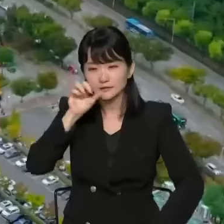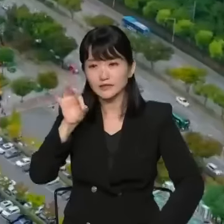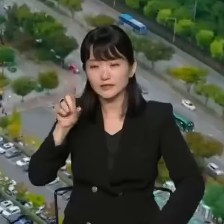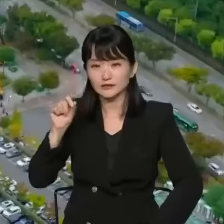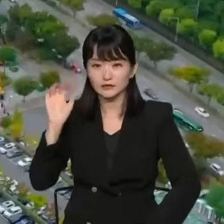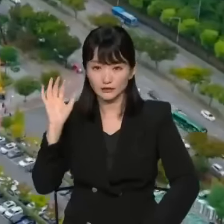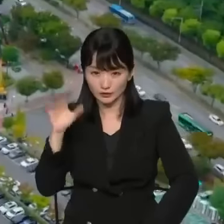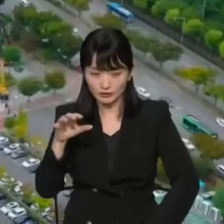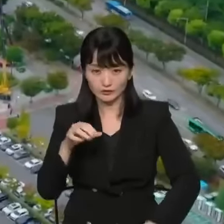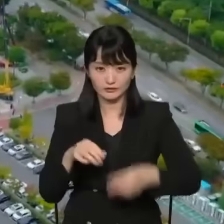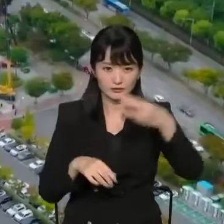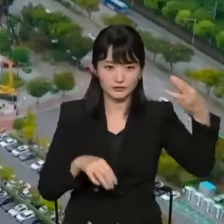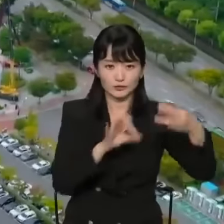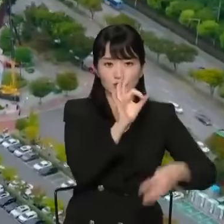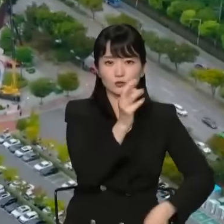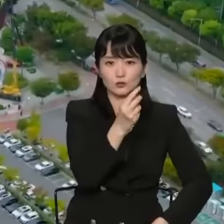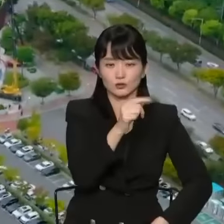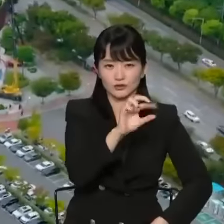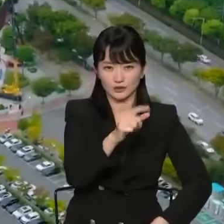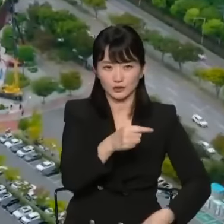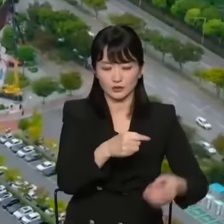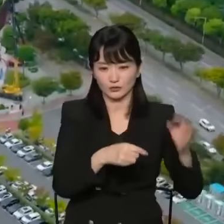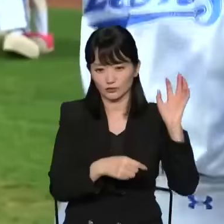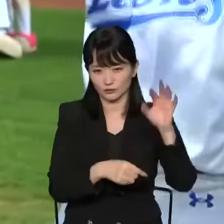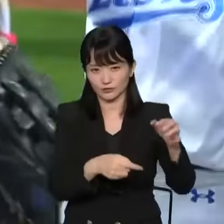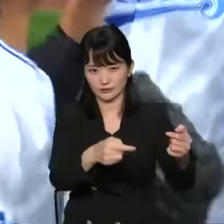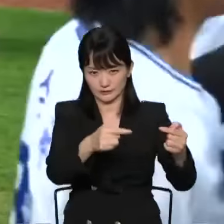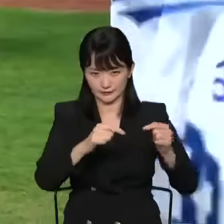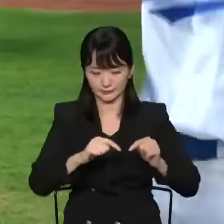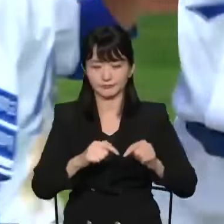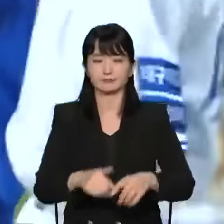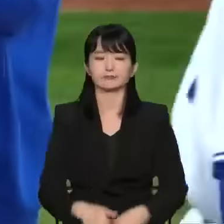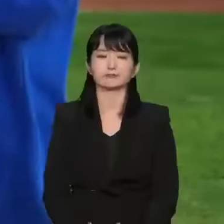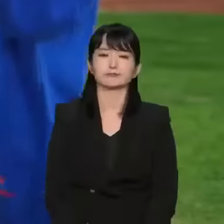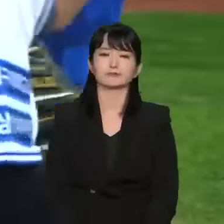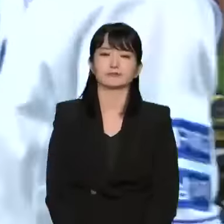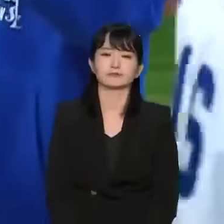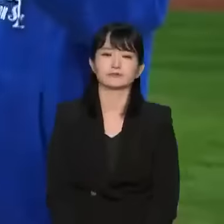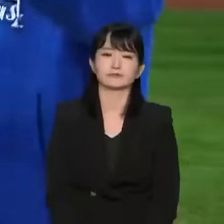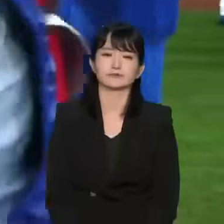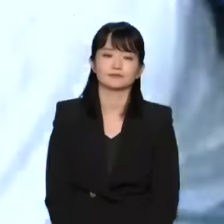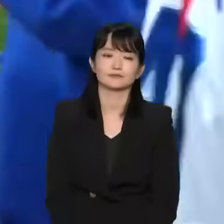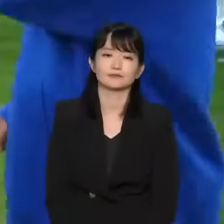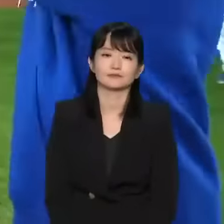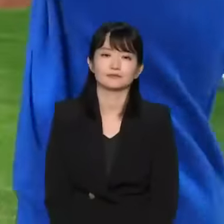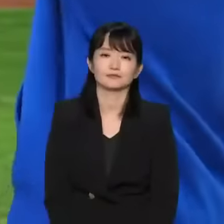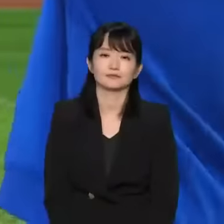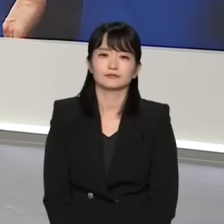엔스, 삼성은 원태인을 선발로 내세웠습니다. JTBC 우선민입니다.